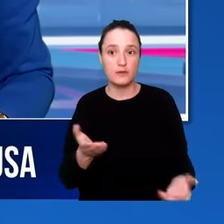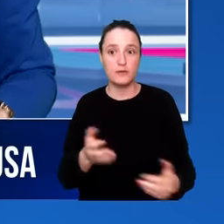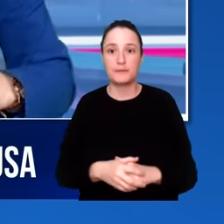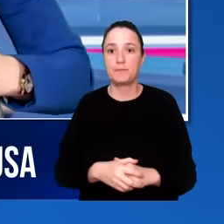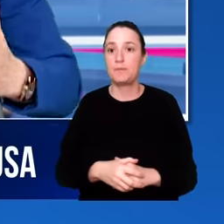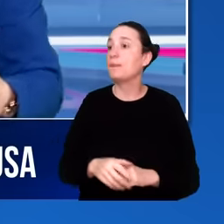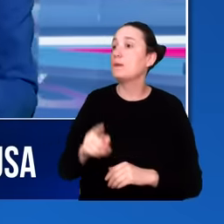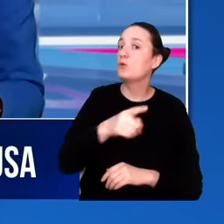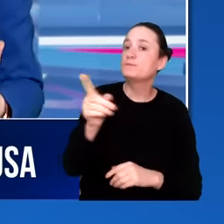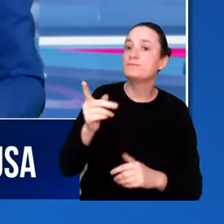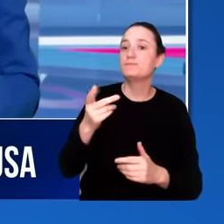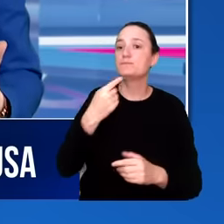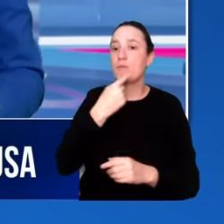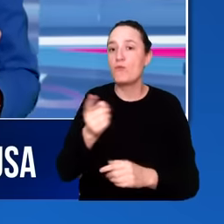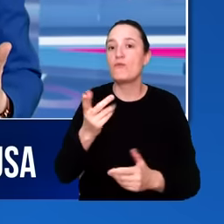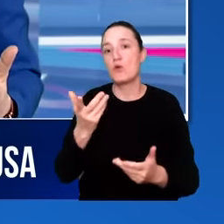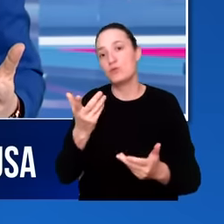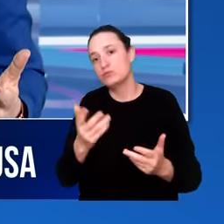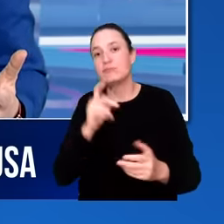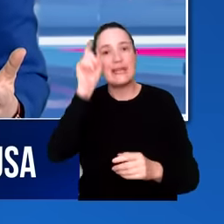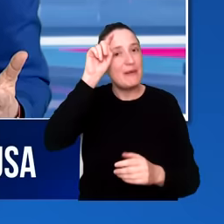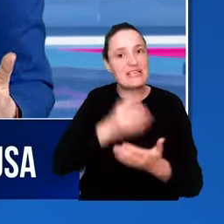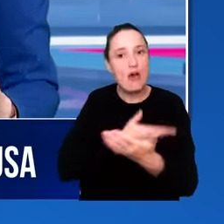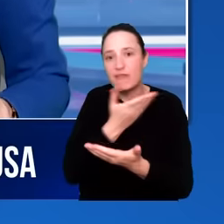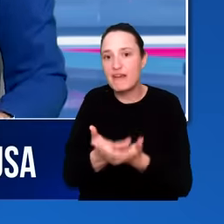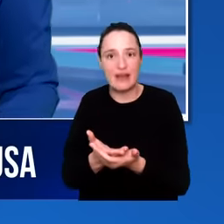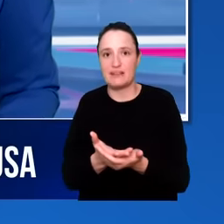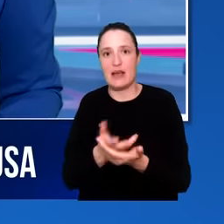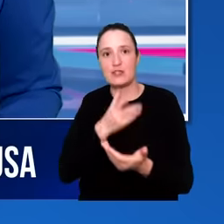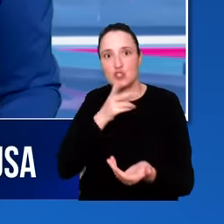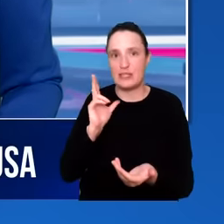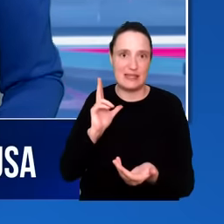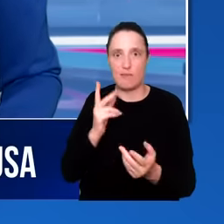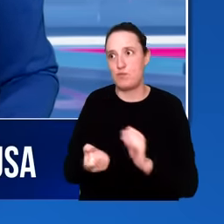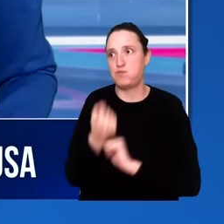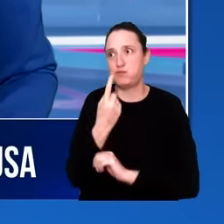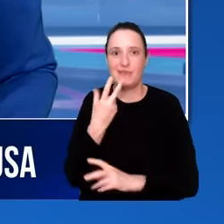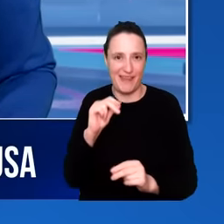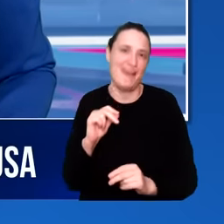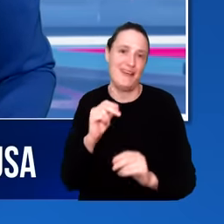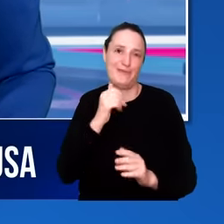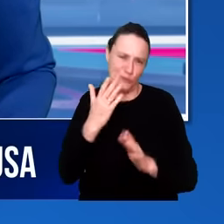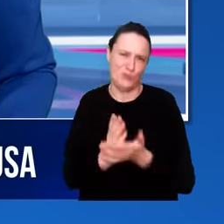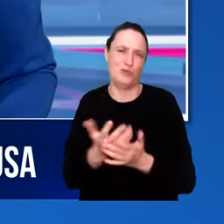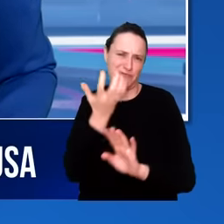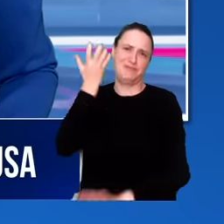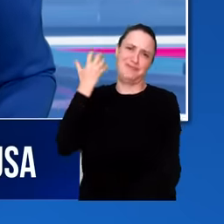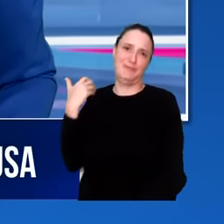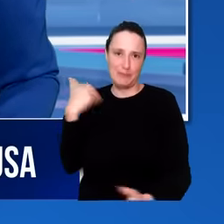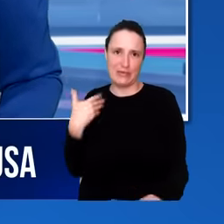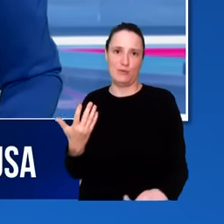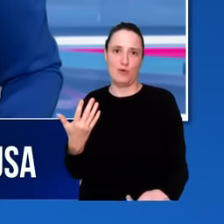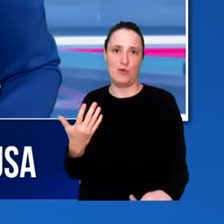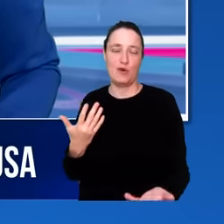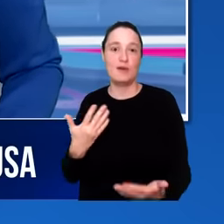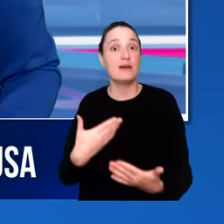te rozmowy, no rozumiem, że ta oferta niemiecka, ona się nie pojawiła 3 dni temu, tylko była wcześniej. Czy w takim razie z